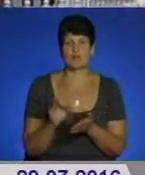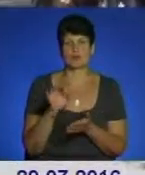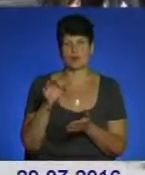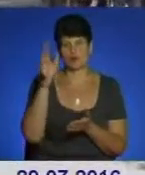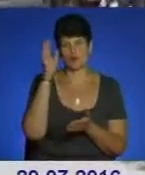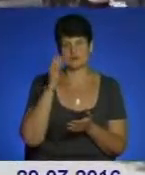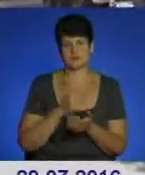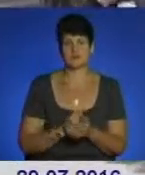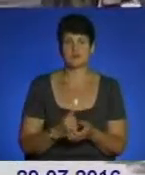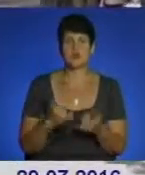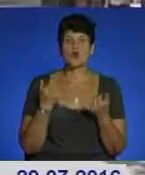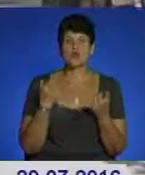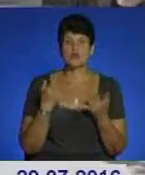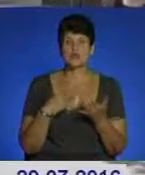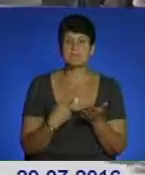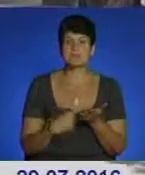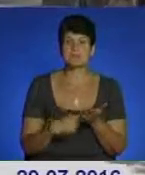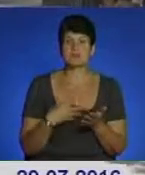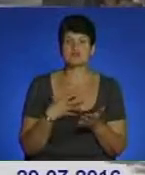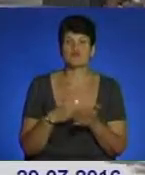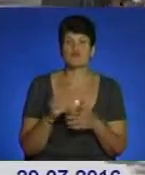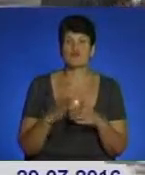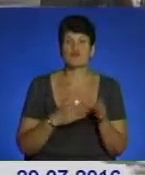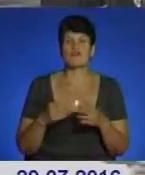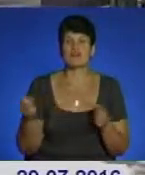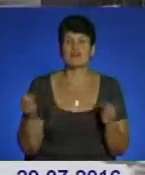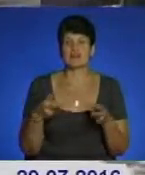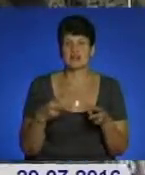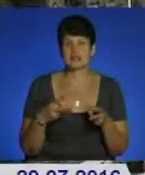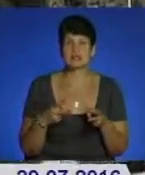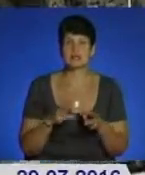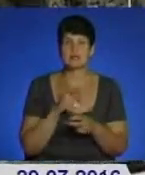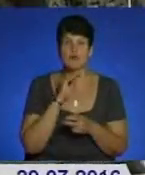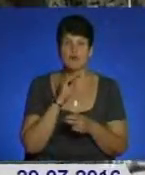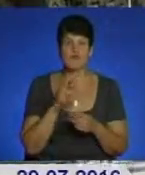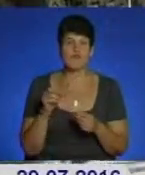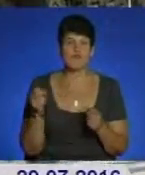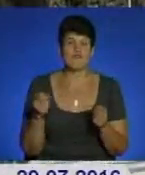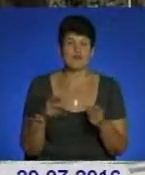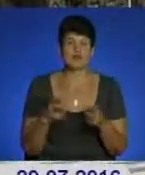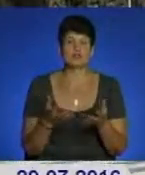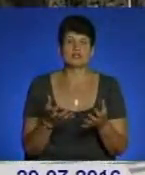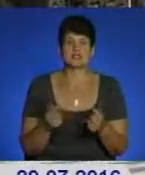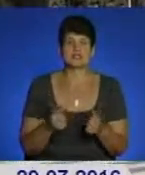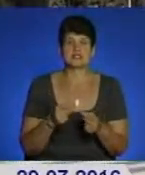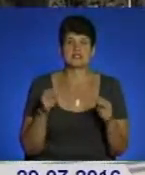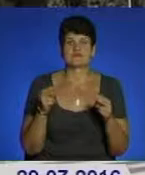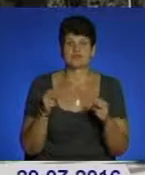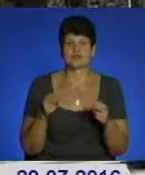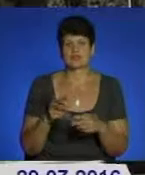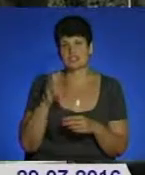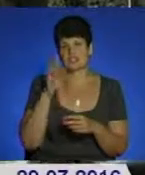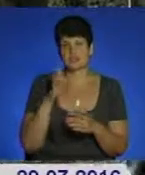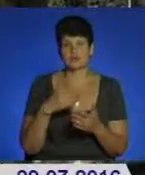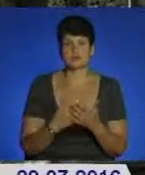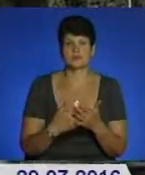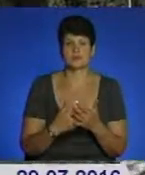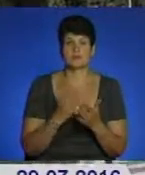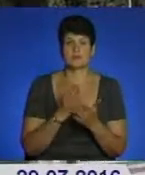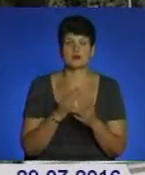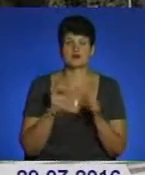Неформальне навчання – це ті знання, вміння і навички, які людина отримала впродовж своєї трудової діяльності, однак вони не